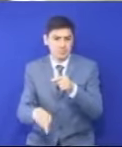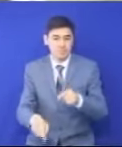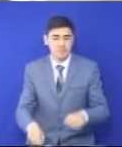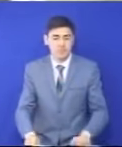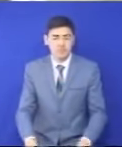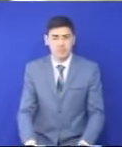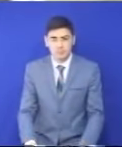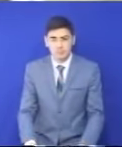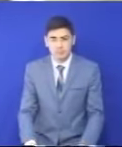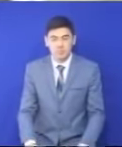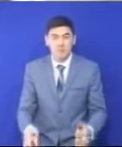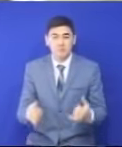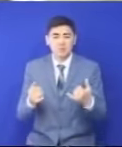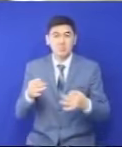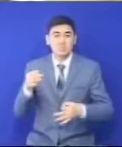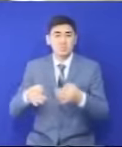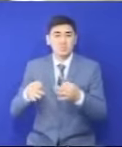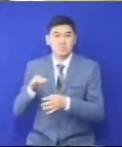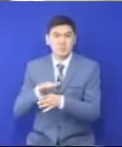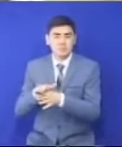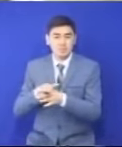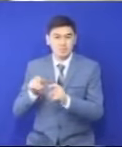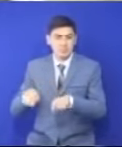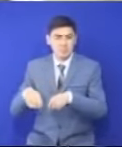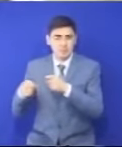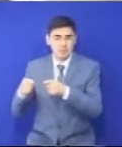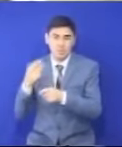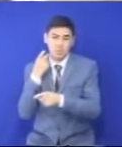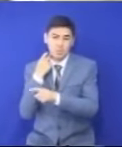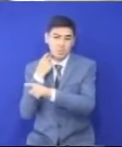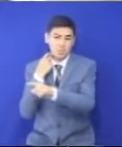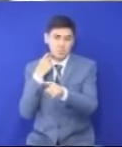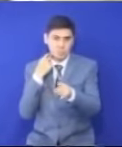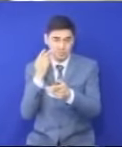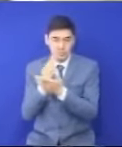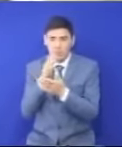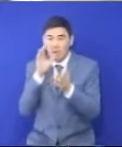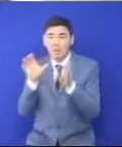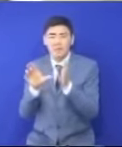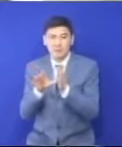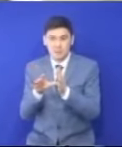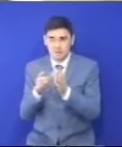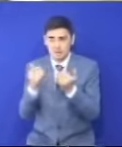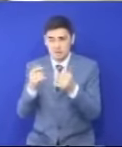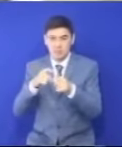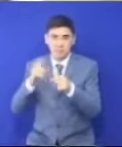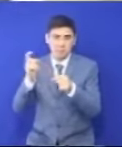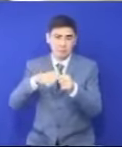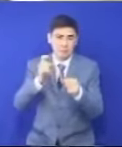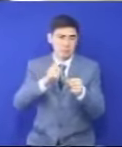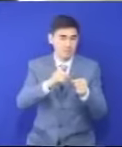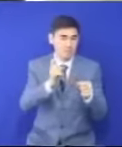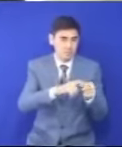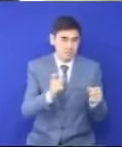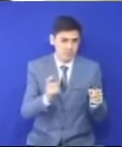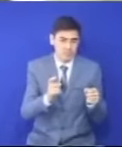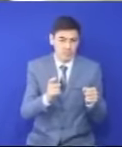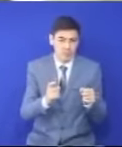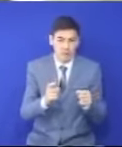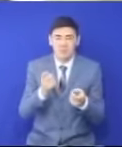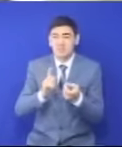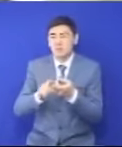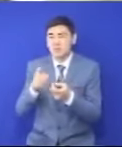Қазір сот орындаушылардың қаулысы негізінде жылуға қарыз адамдарды электроэнергиясынан ажырату бойынша жұмыстар жүргізілуде. Яғни жылу үшін